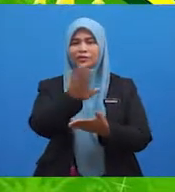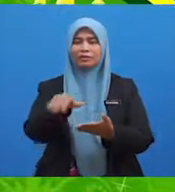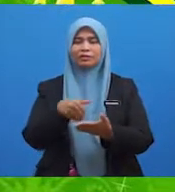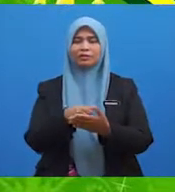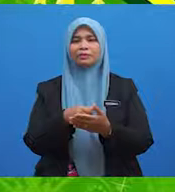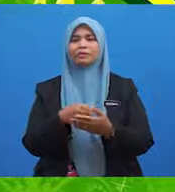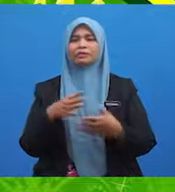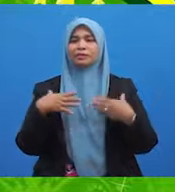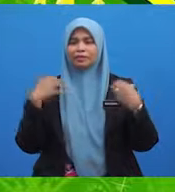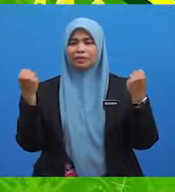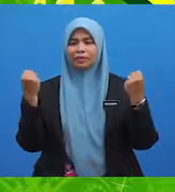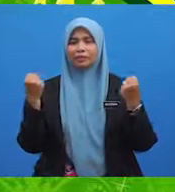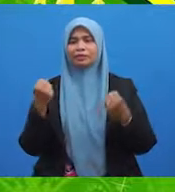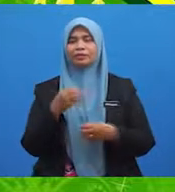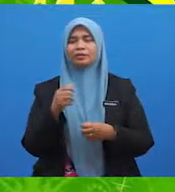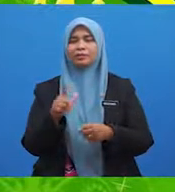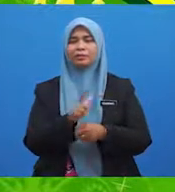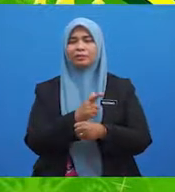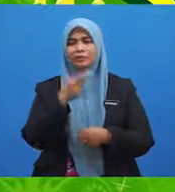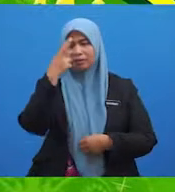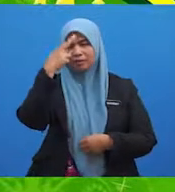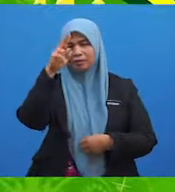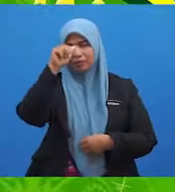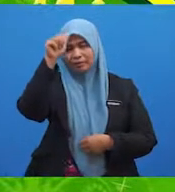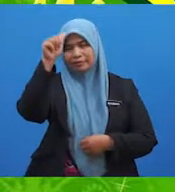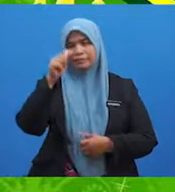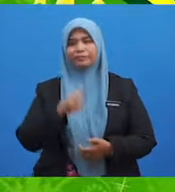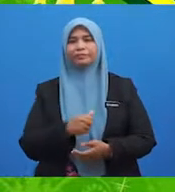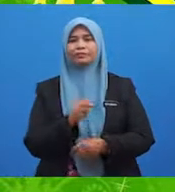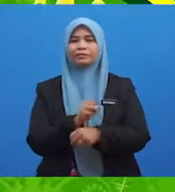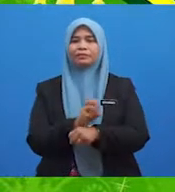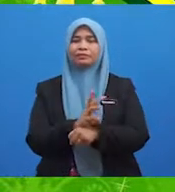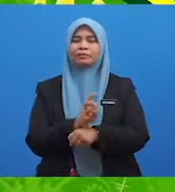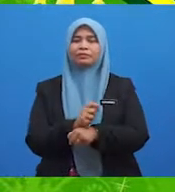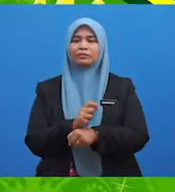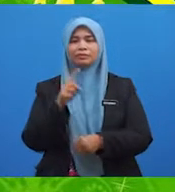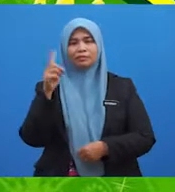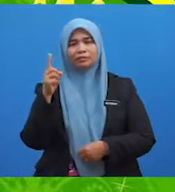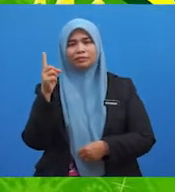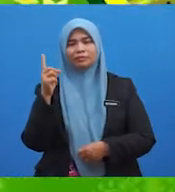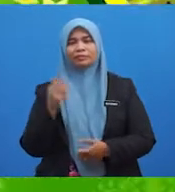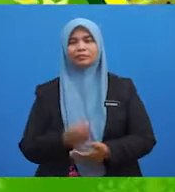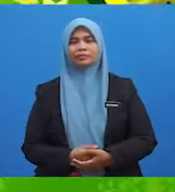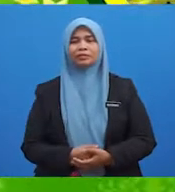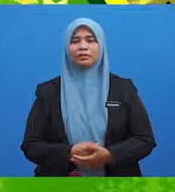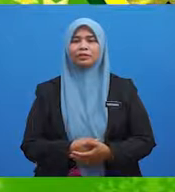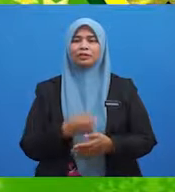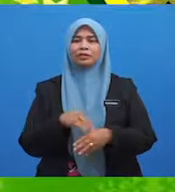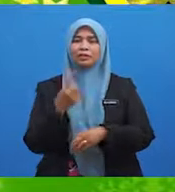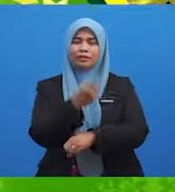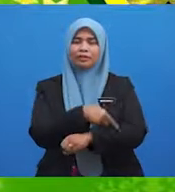nikmat kesihatan dan dilimpahi rahmat Allah Subhanahu wa Taala sentiasa. Pada hari